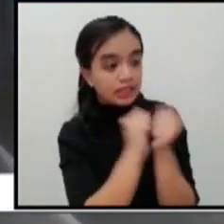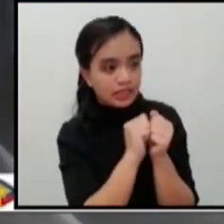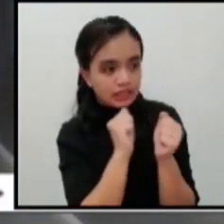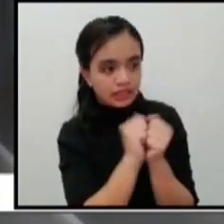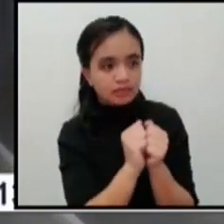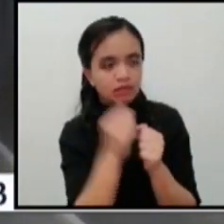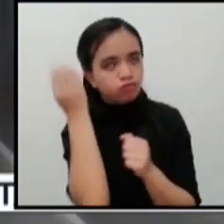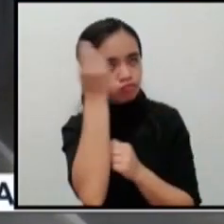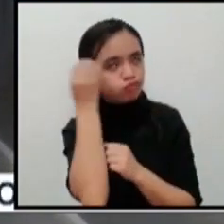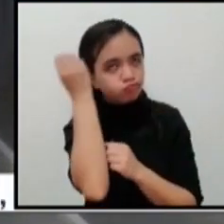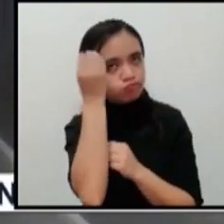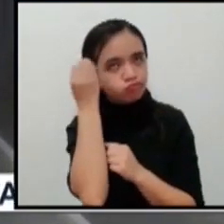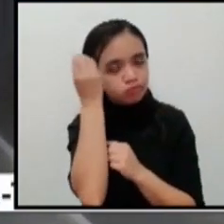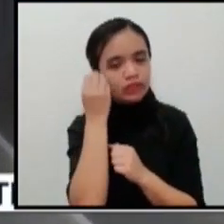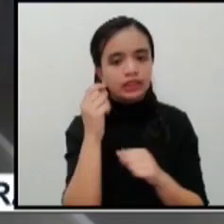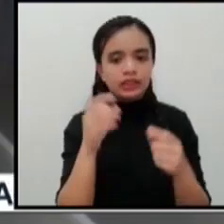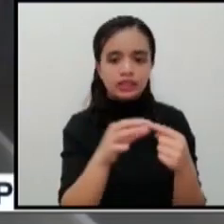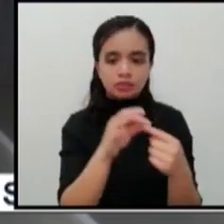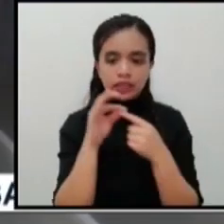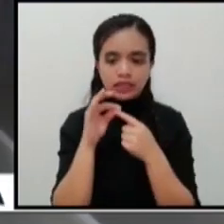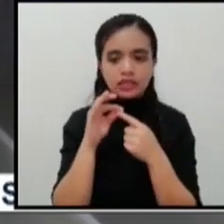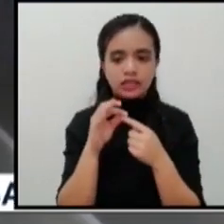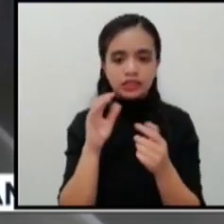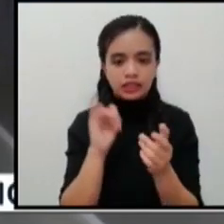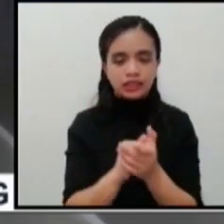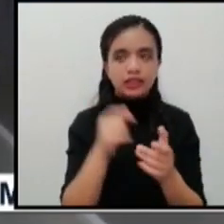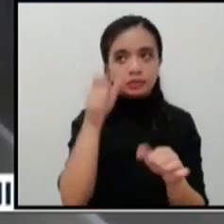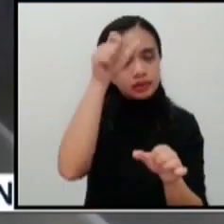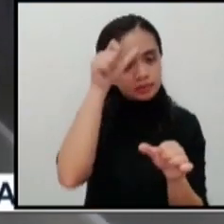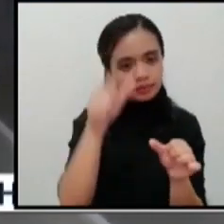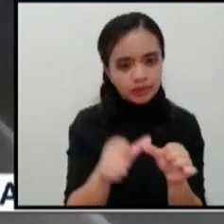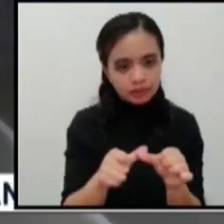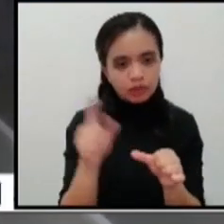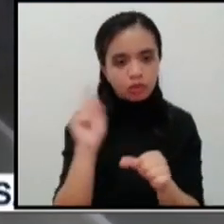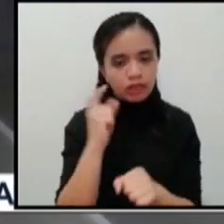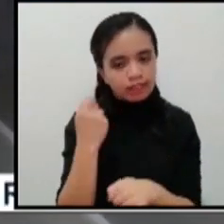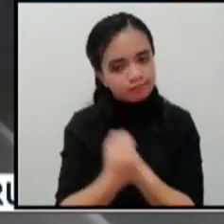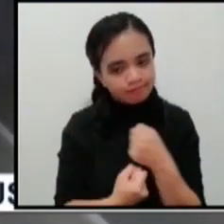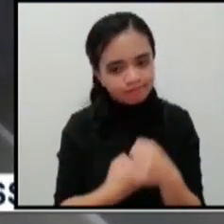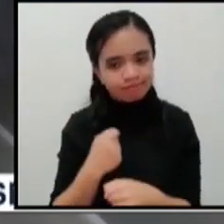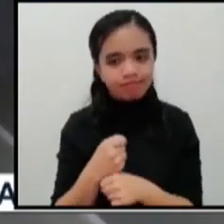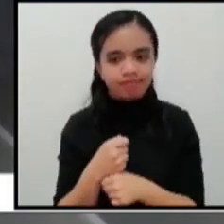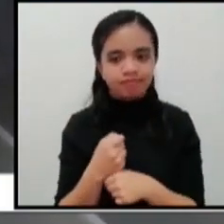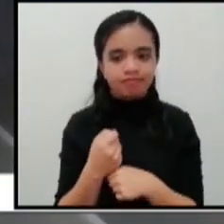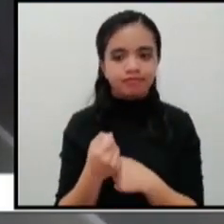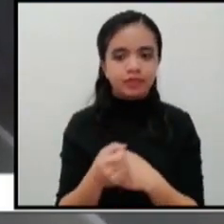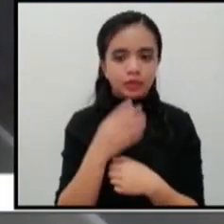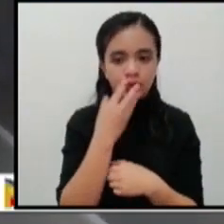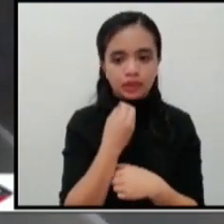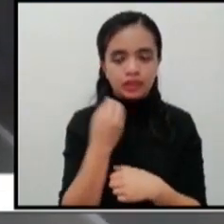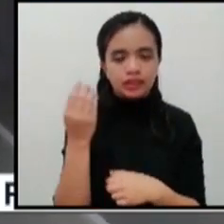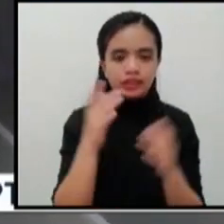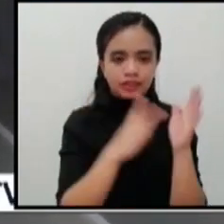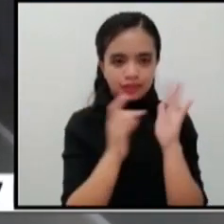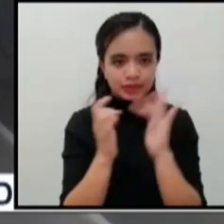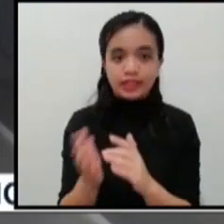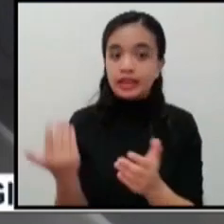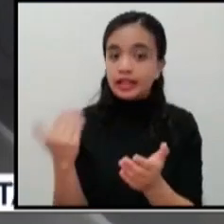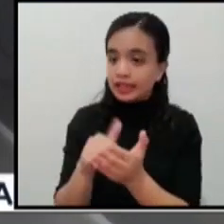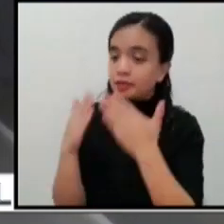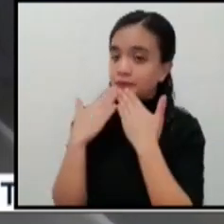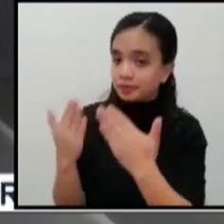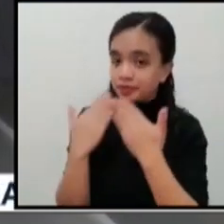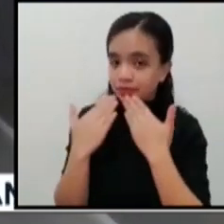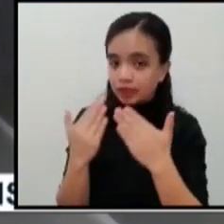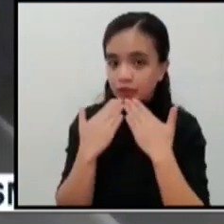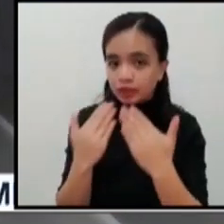na sa mga panahon na dapat doon natin naaalala ang sakripisyo ng ating mahal na Panginoon. Yeah. Again, thank you po so much sa pagsama sa amin